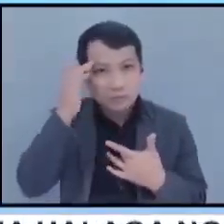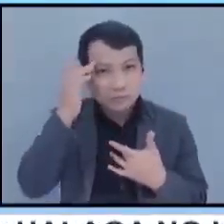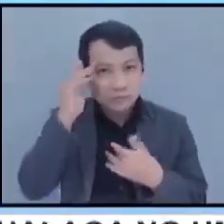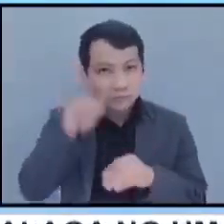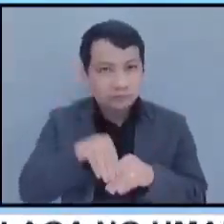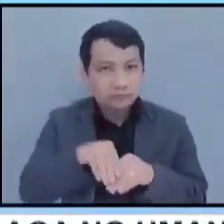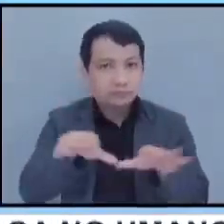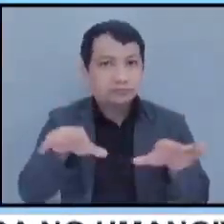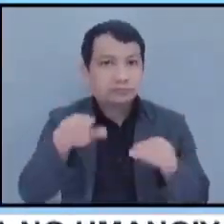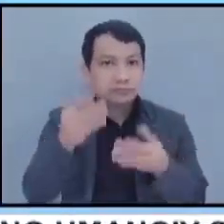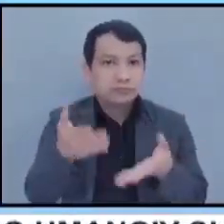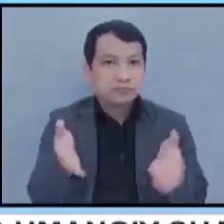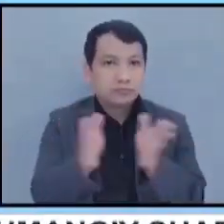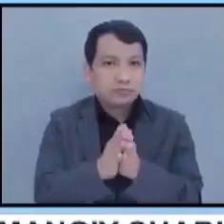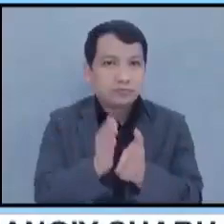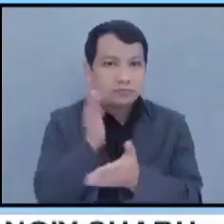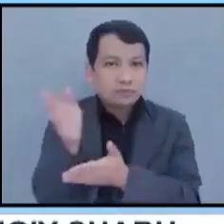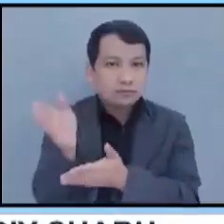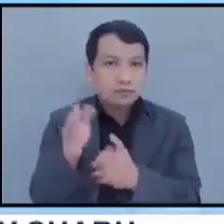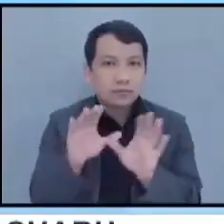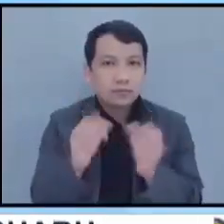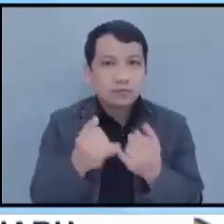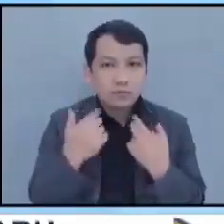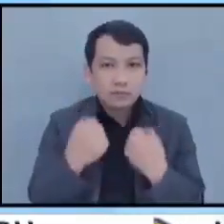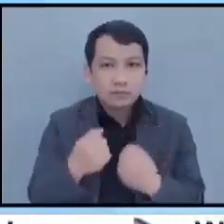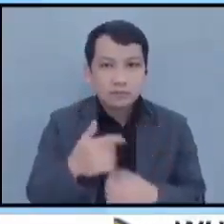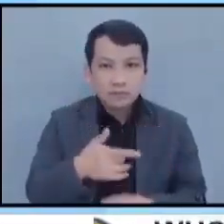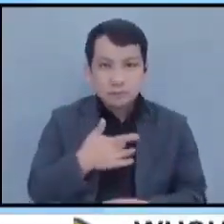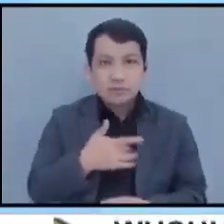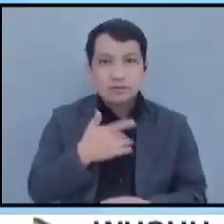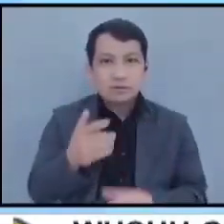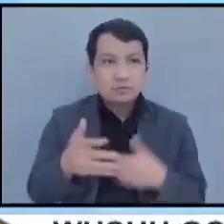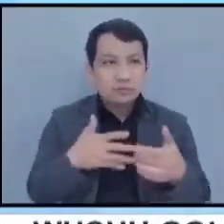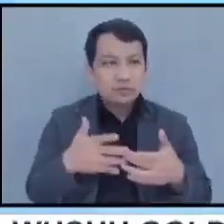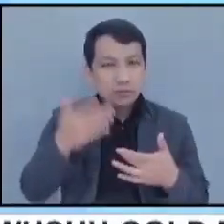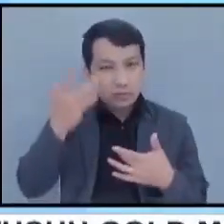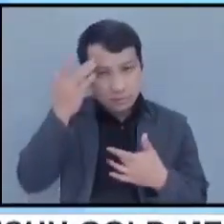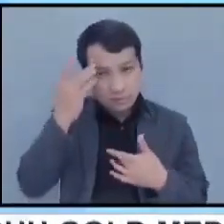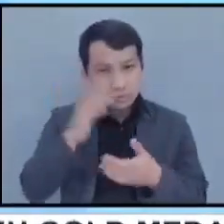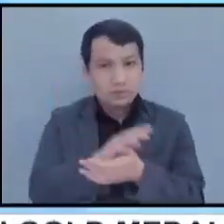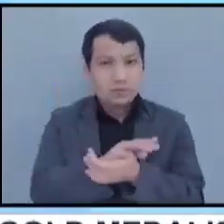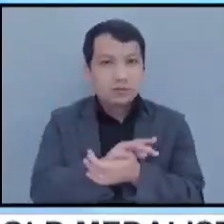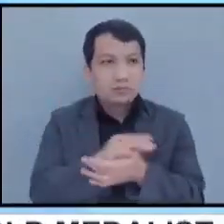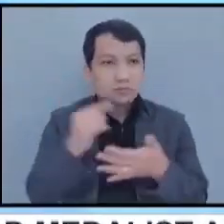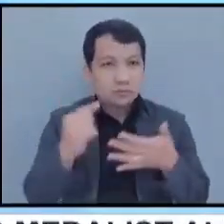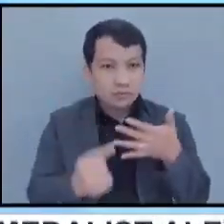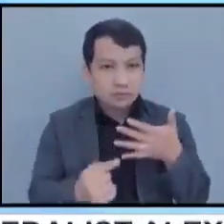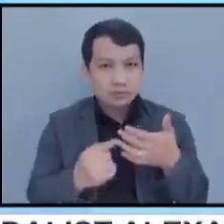agad magtungo sa barangay health centers kung nakakaranas ng anumang sintomas ng COVID-19.